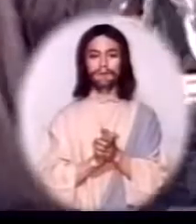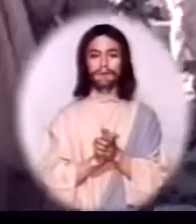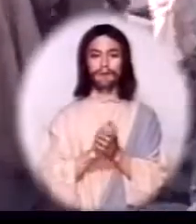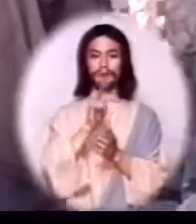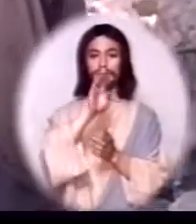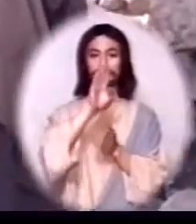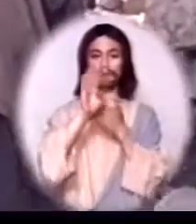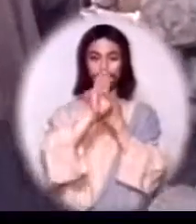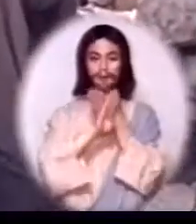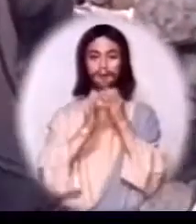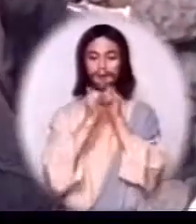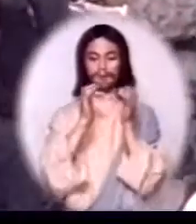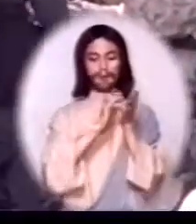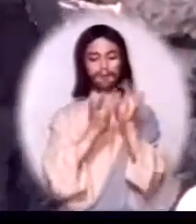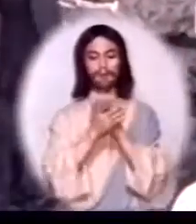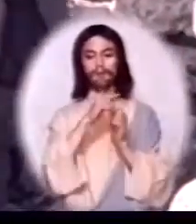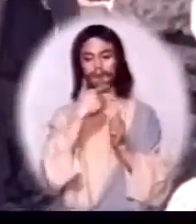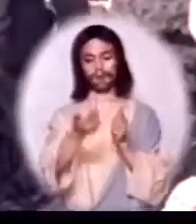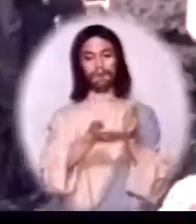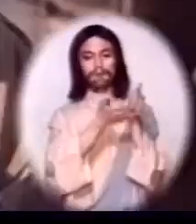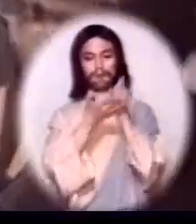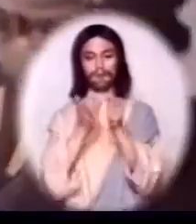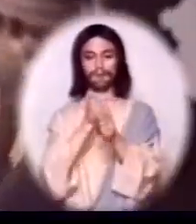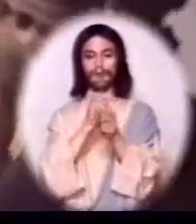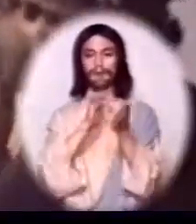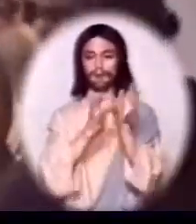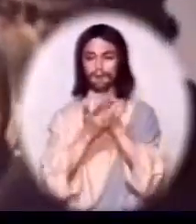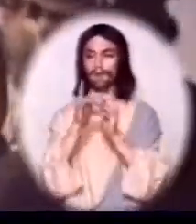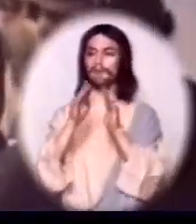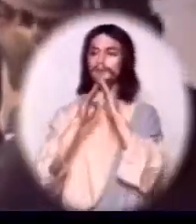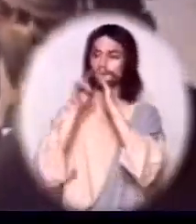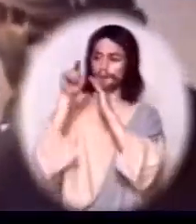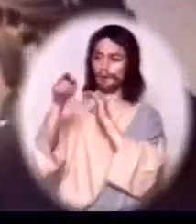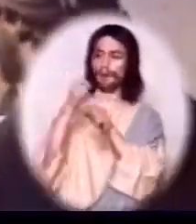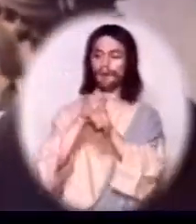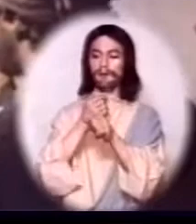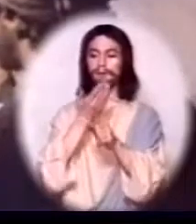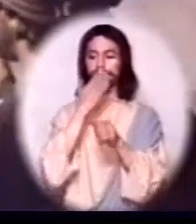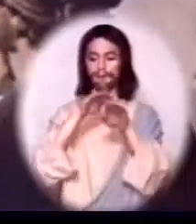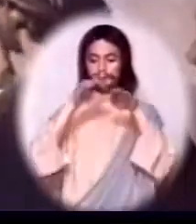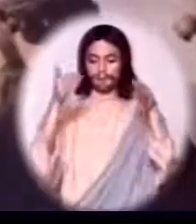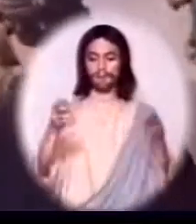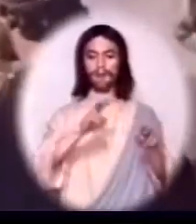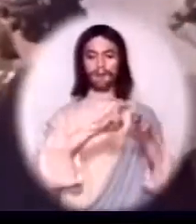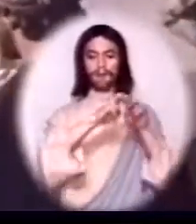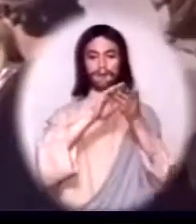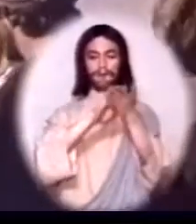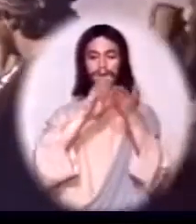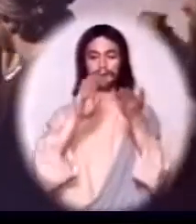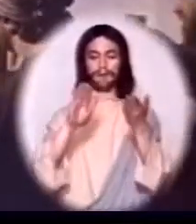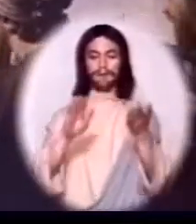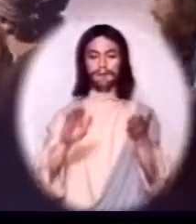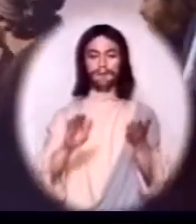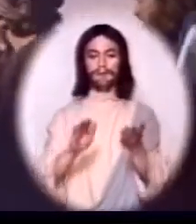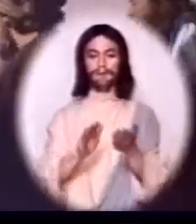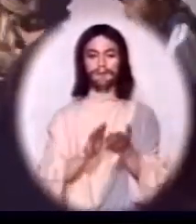한 바리새인이 예수님을 저녁 식사에 초대했습니다. 그리고 예수님은 그의 집에 가셔서 식탁에 앉으셨습니다.